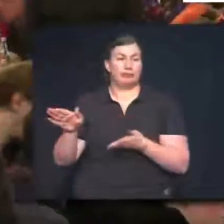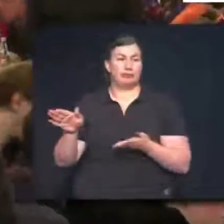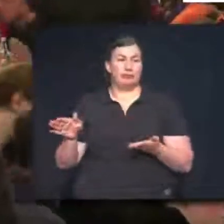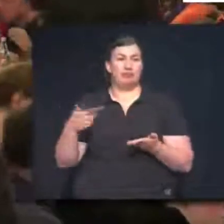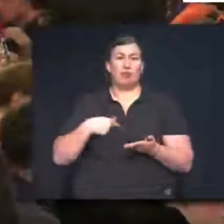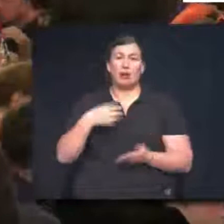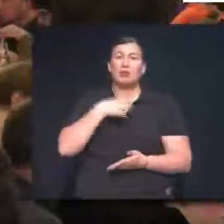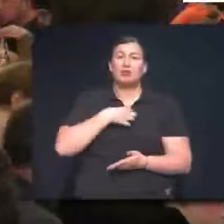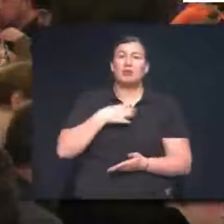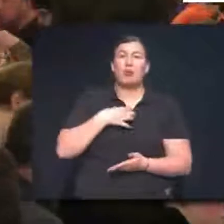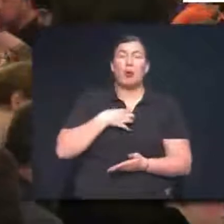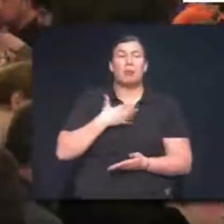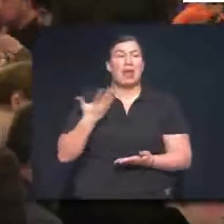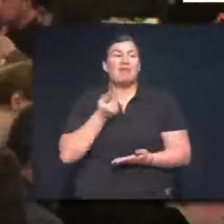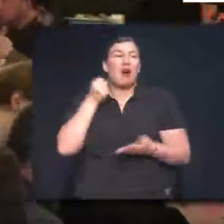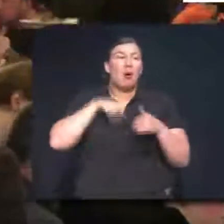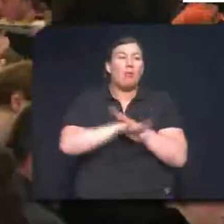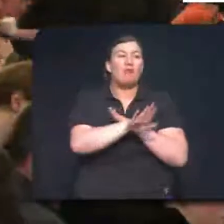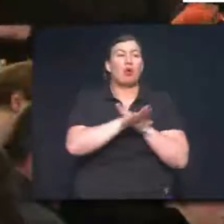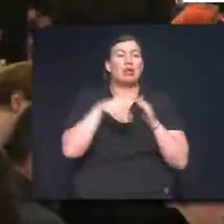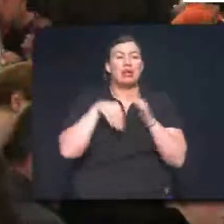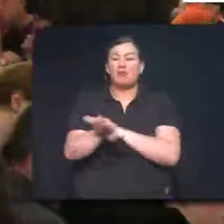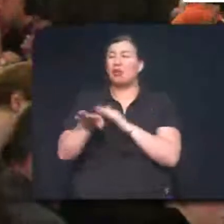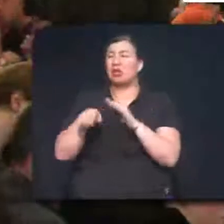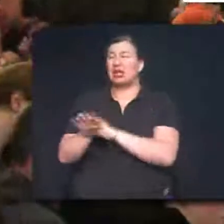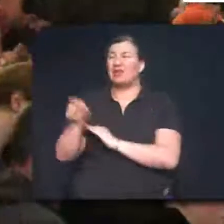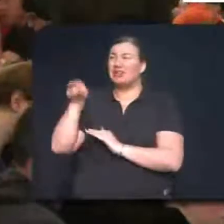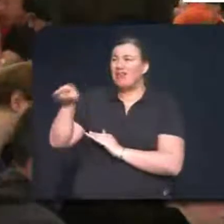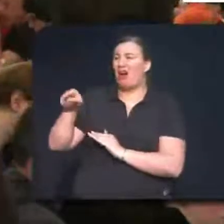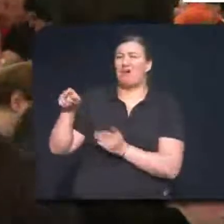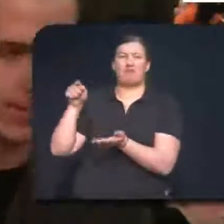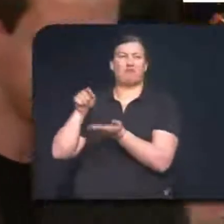Flüchtlinge angehen und nicht die Flüchtlinge akzeptieren